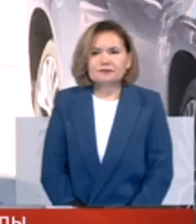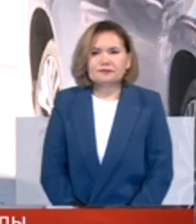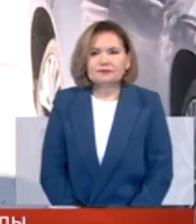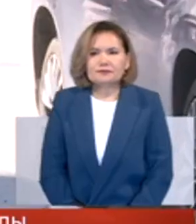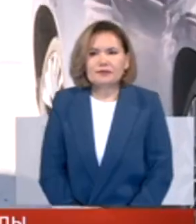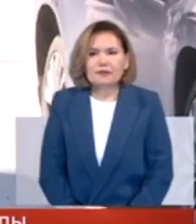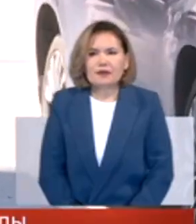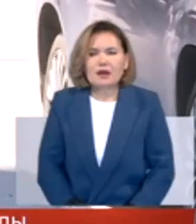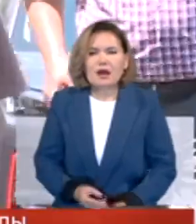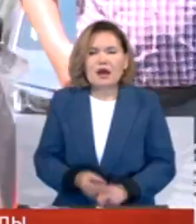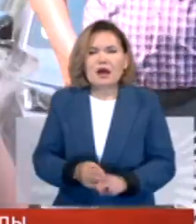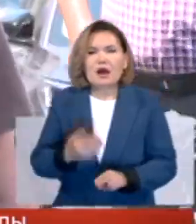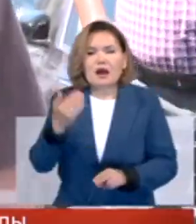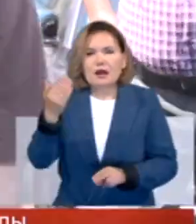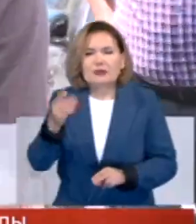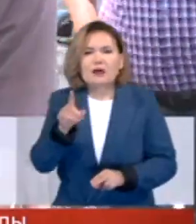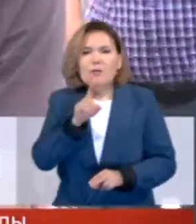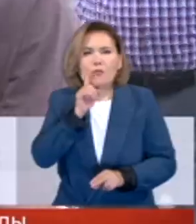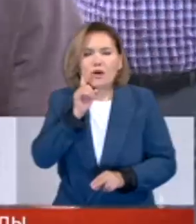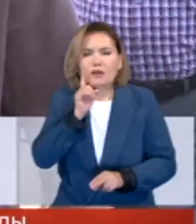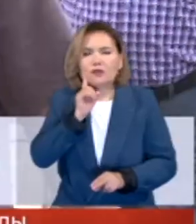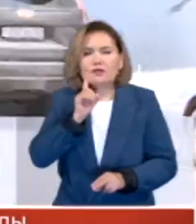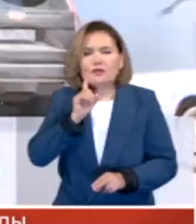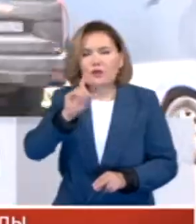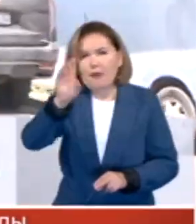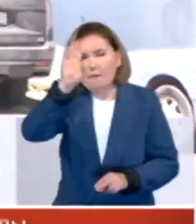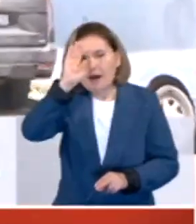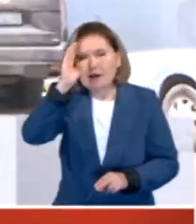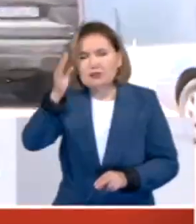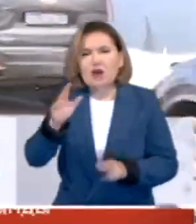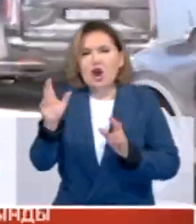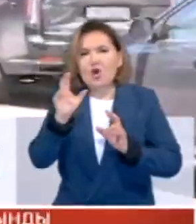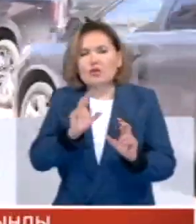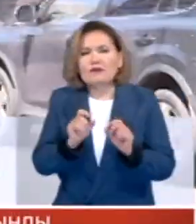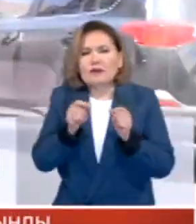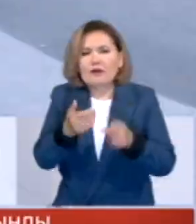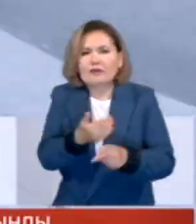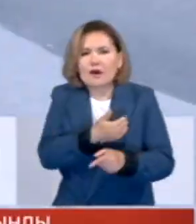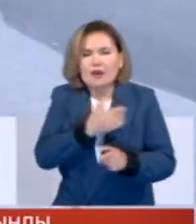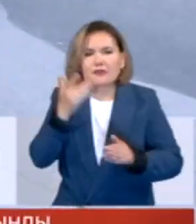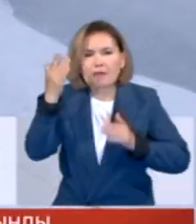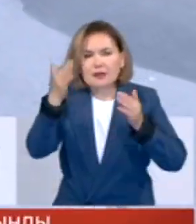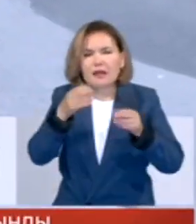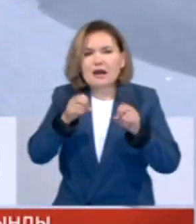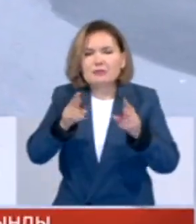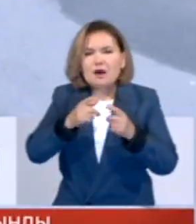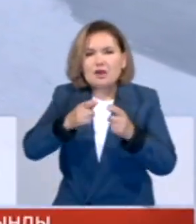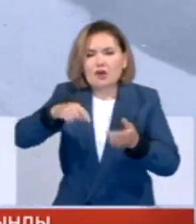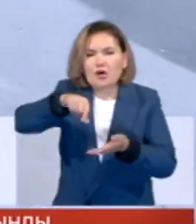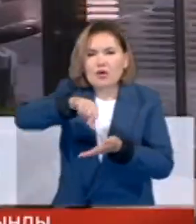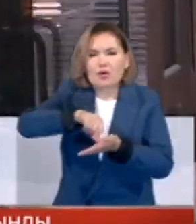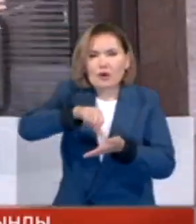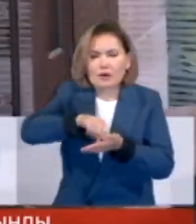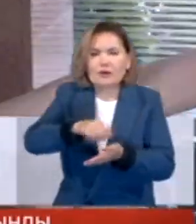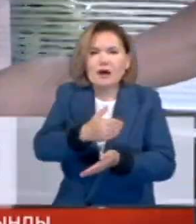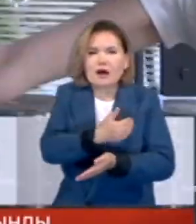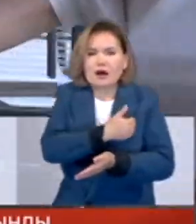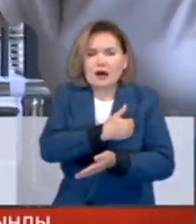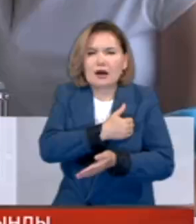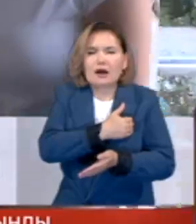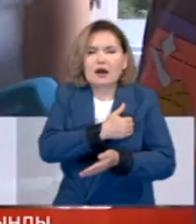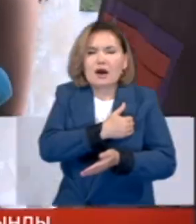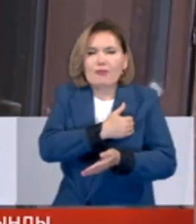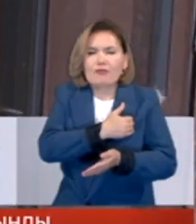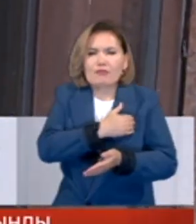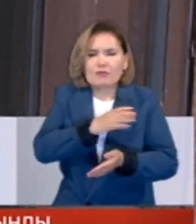Дастан Зейін қой компаниясын әлеуметтік желі арқылы тапқан шетелдік білім ордаларына қажетті сынақтарды тапсырып, IT маманы болуды армандаған. Қазір желге